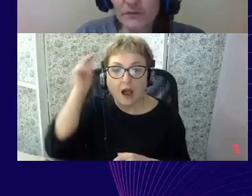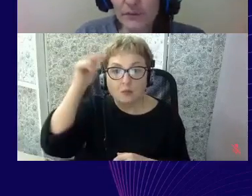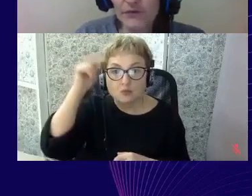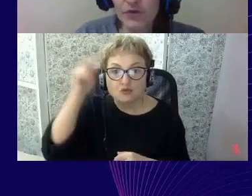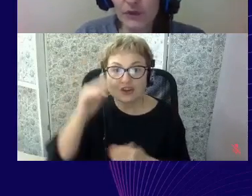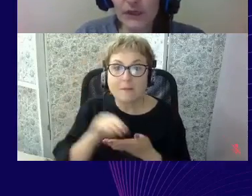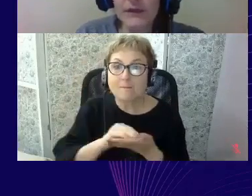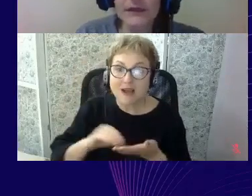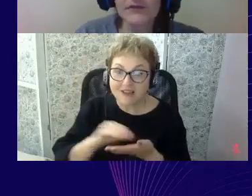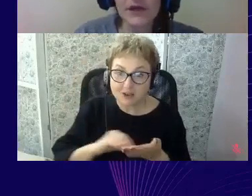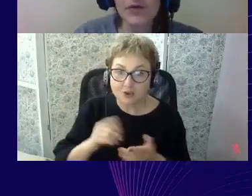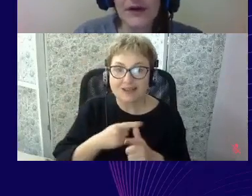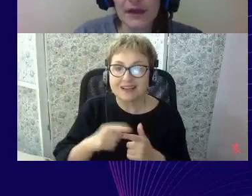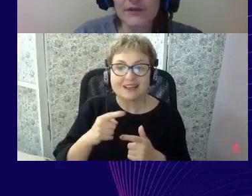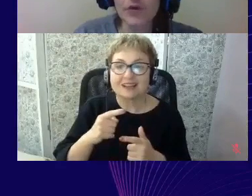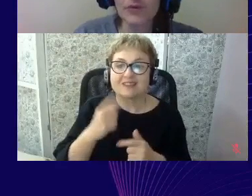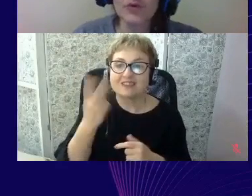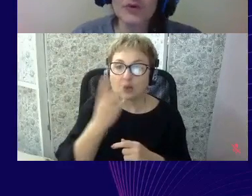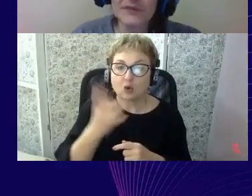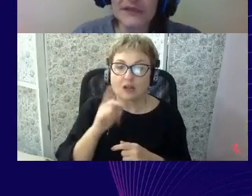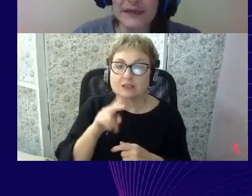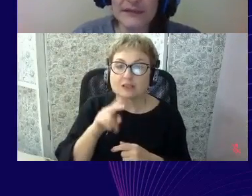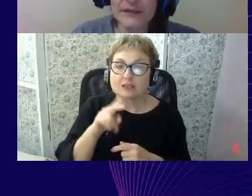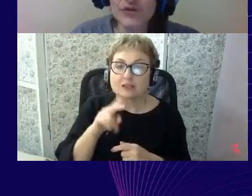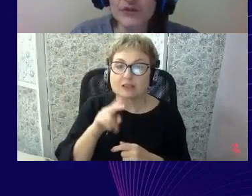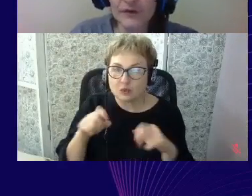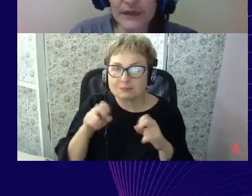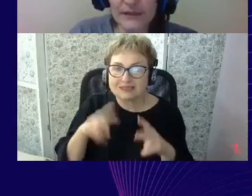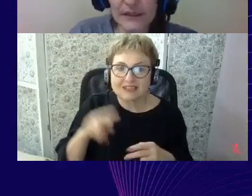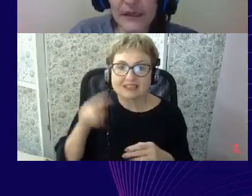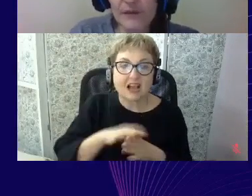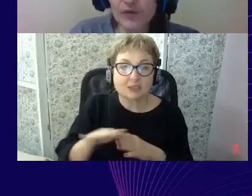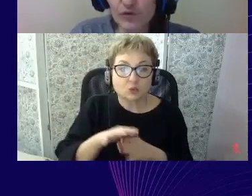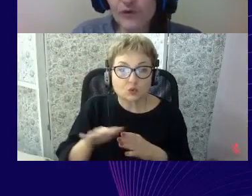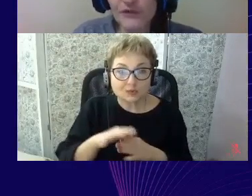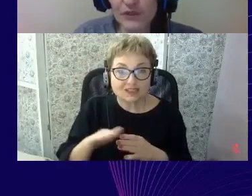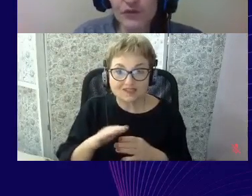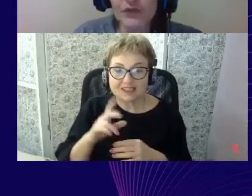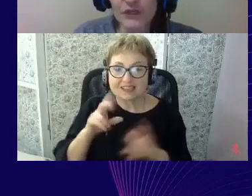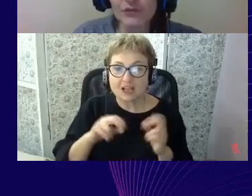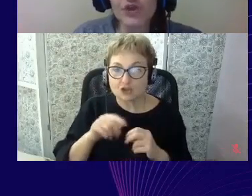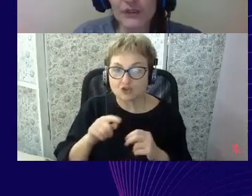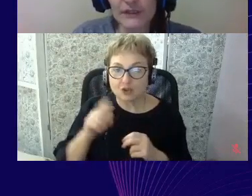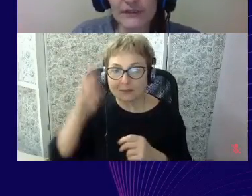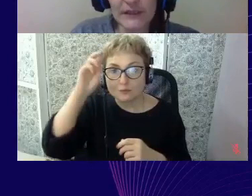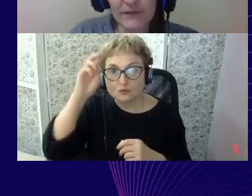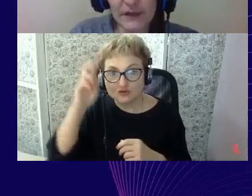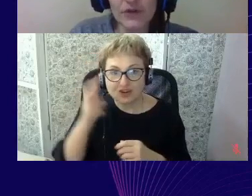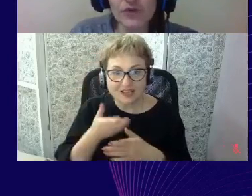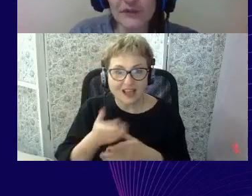Обучение повторно или второй раз, но по другой специальности, осуществляется, безусловно, за счет также